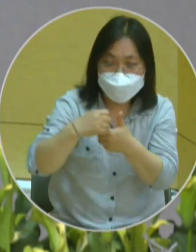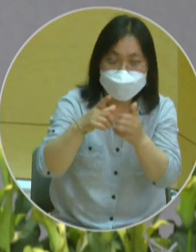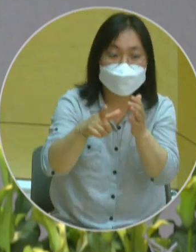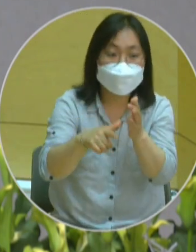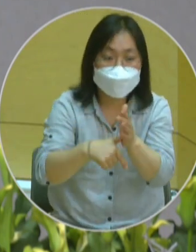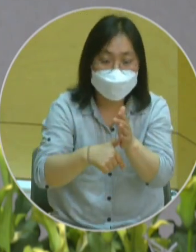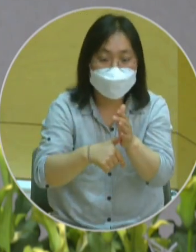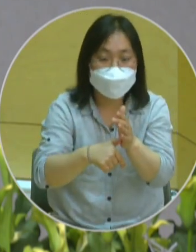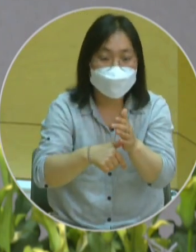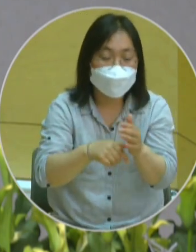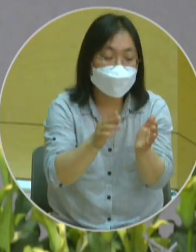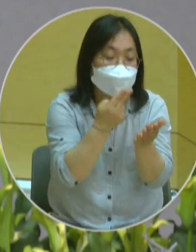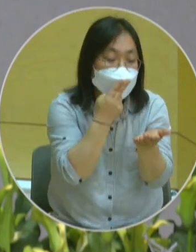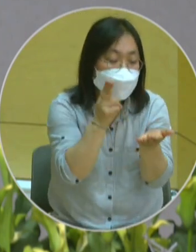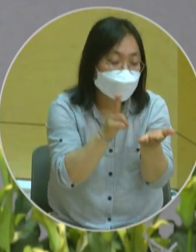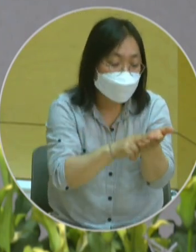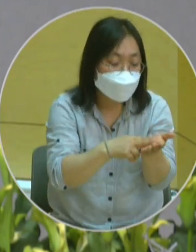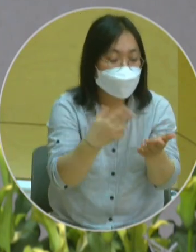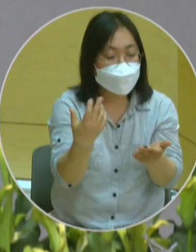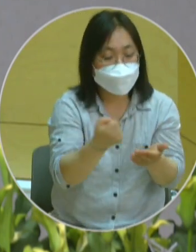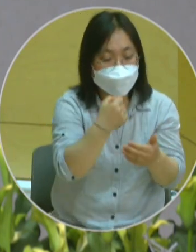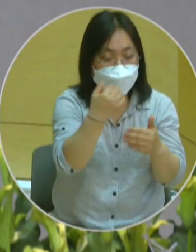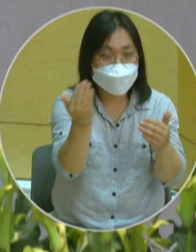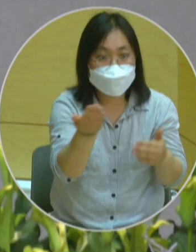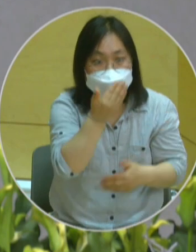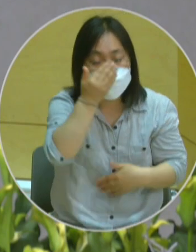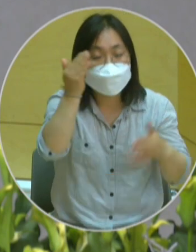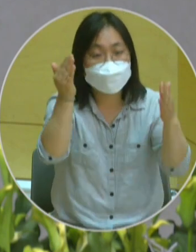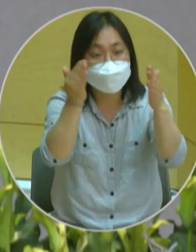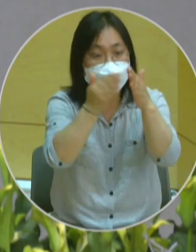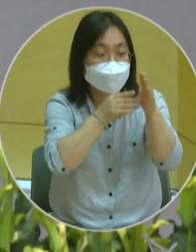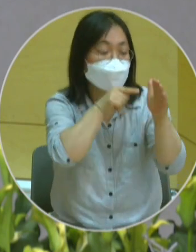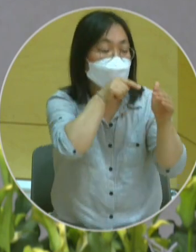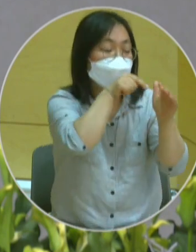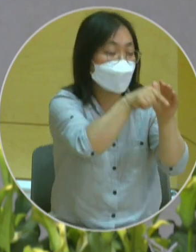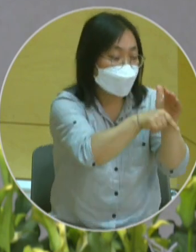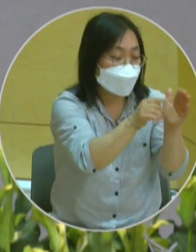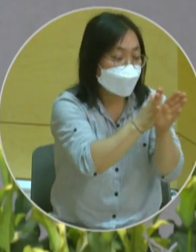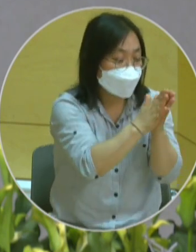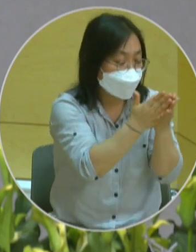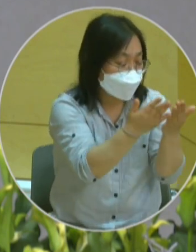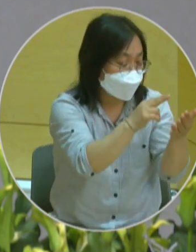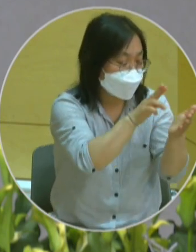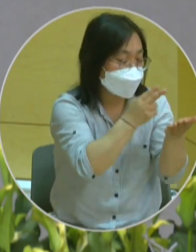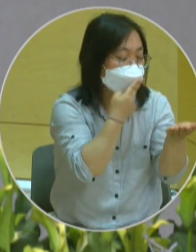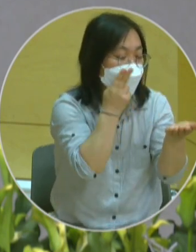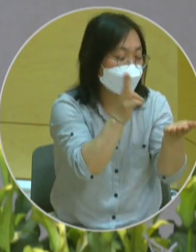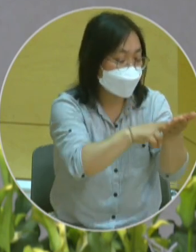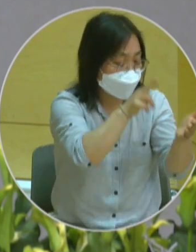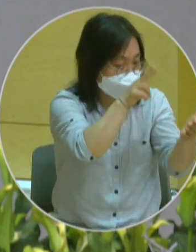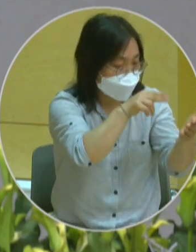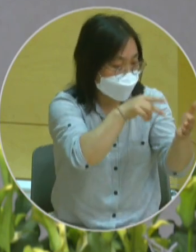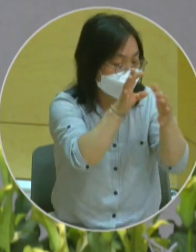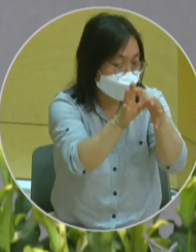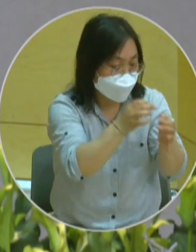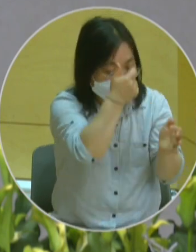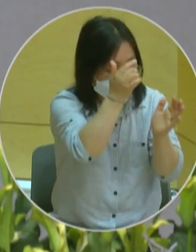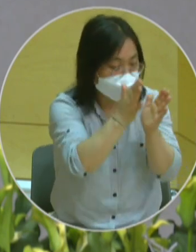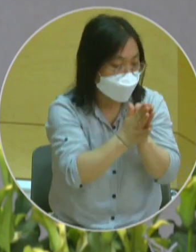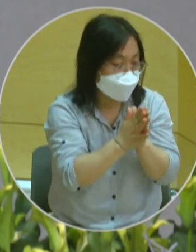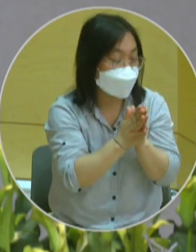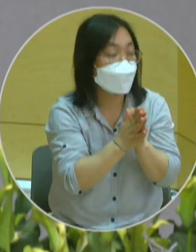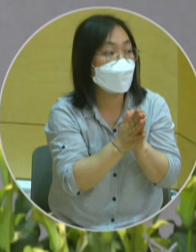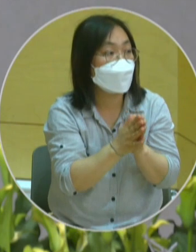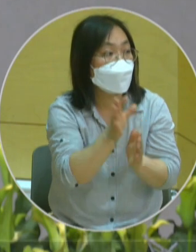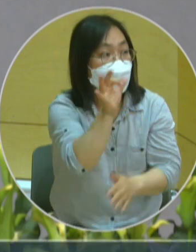산헤립이 쓴 편지를 가지고 그걸 가지고 성전으로 올라갑니다. 그리고 그 편지를 펴놓고 기도합니다. 열왕기하 19장 14절을 보니까 이렇게 되어